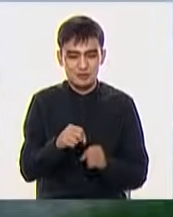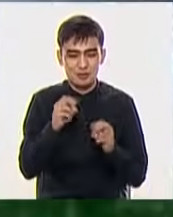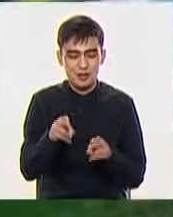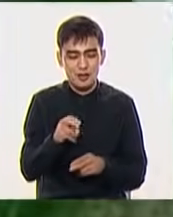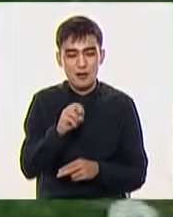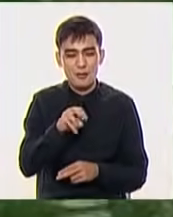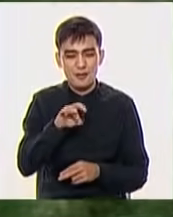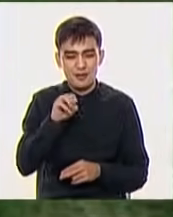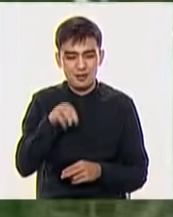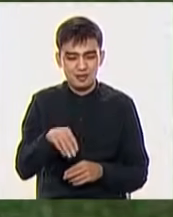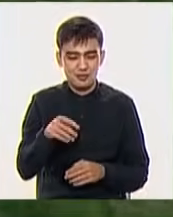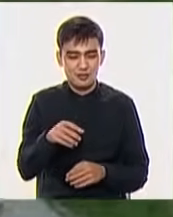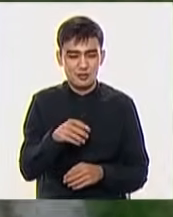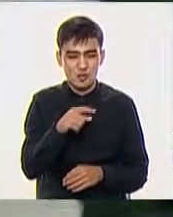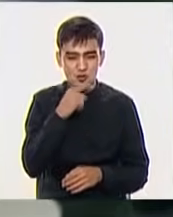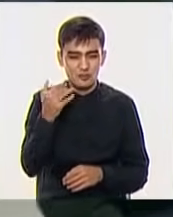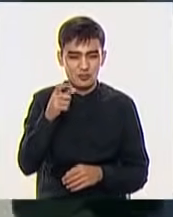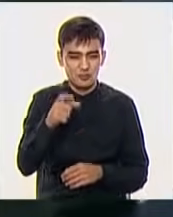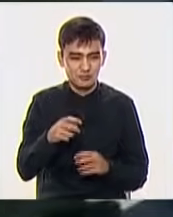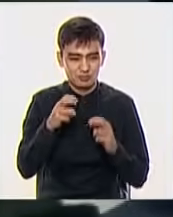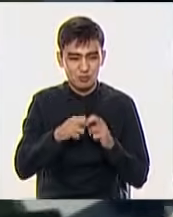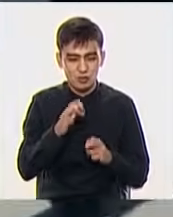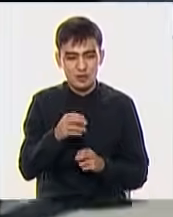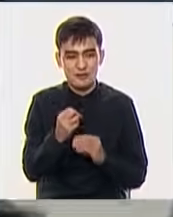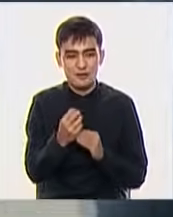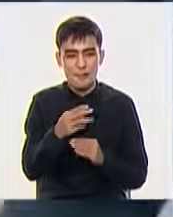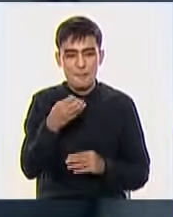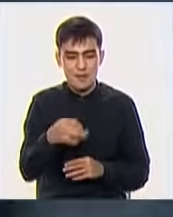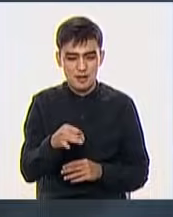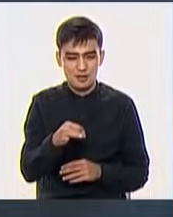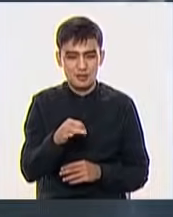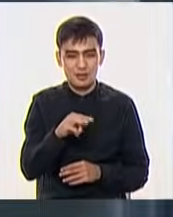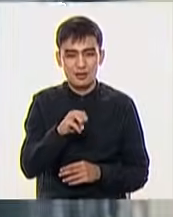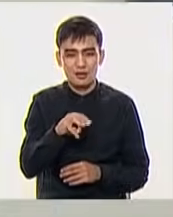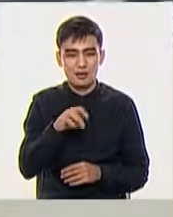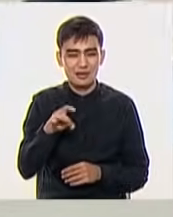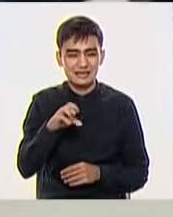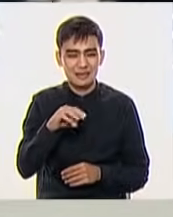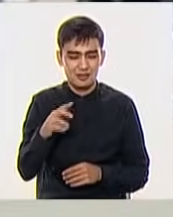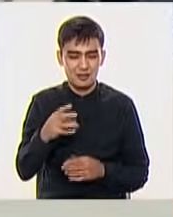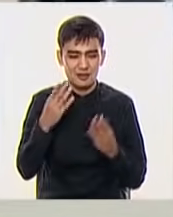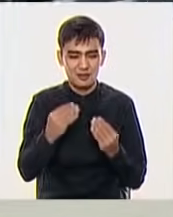аппарат Следственного комитета России. 12 мая в Татарстане объявлен днем траура.